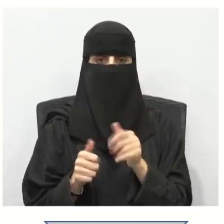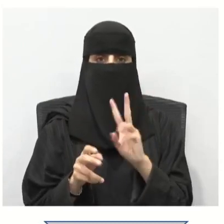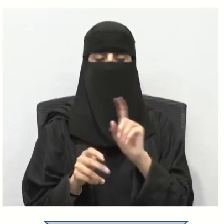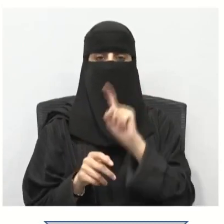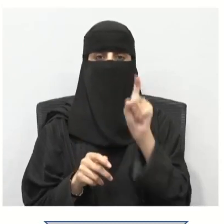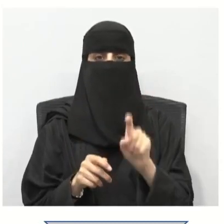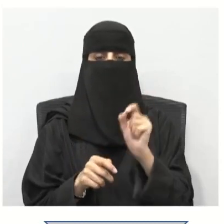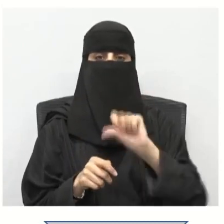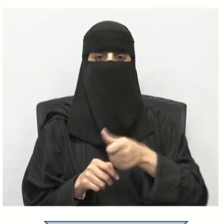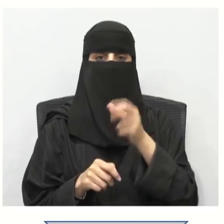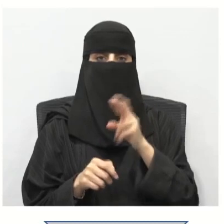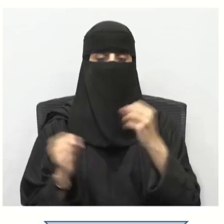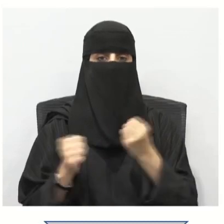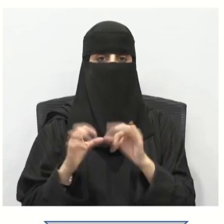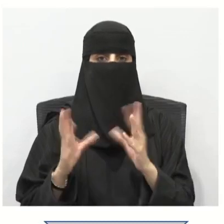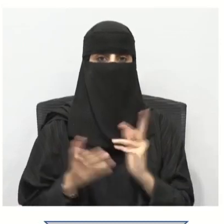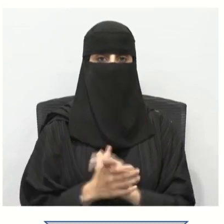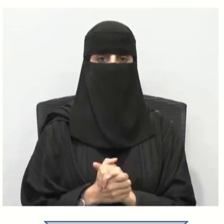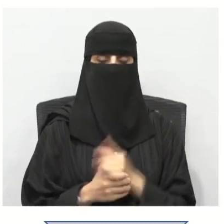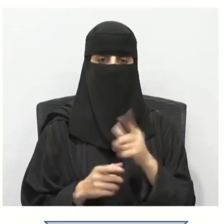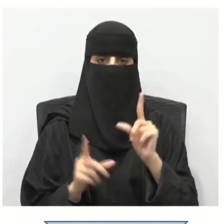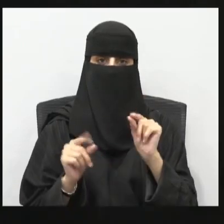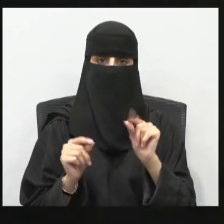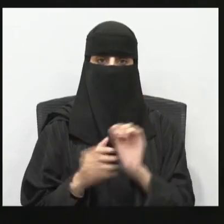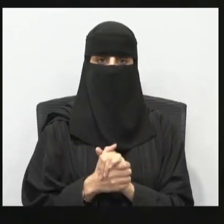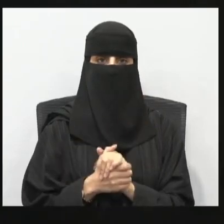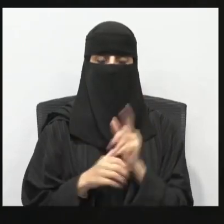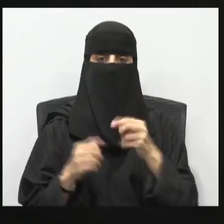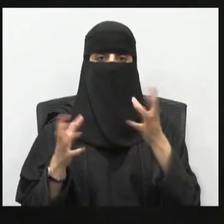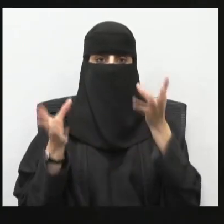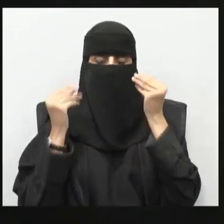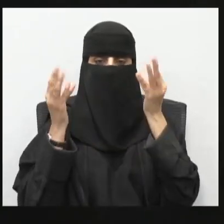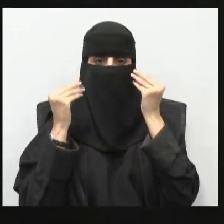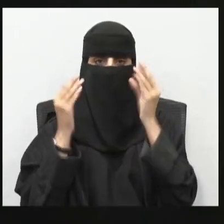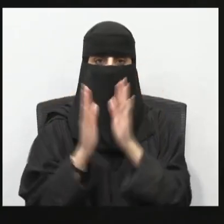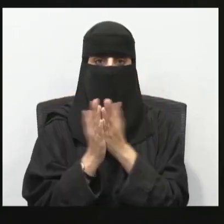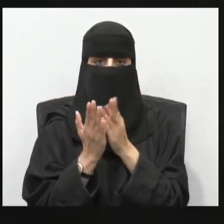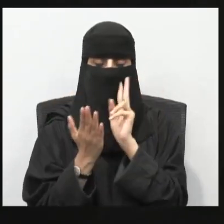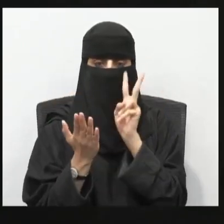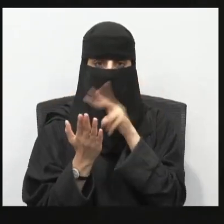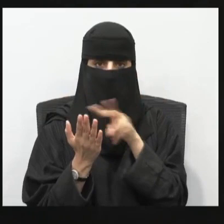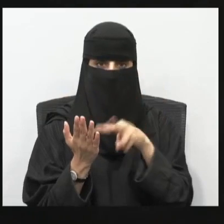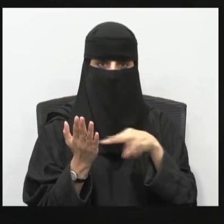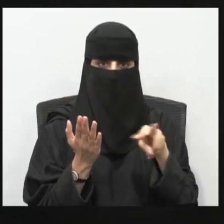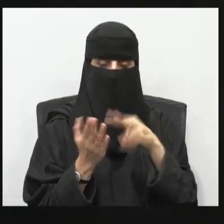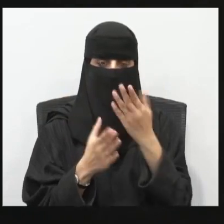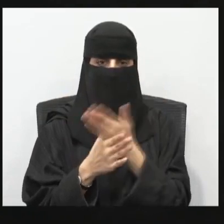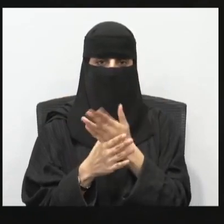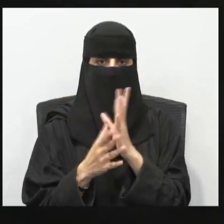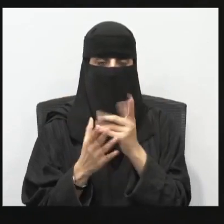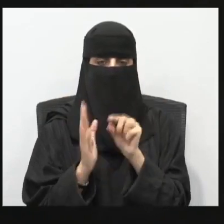فعل فواز احسنتم اخذ في جمع المعلومات بقراءه الكتب عن